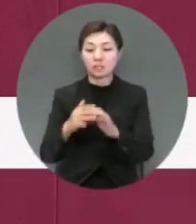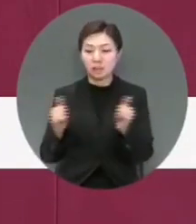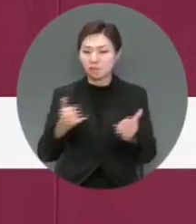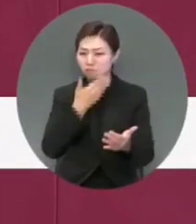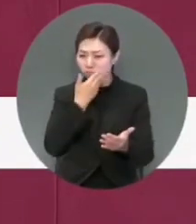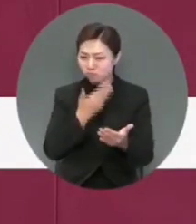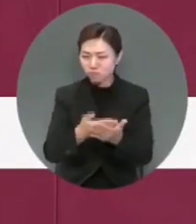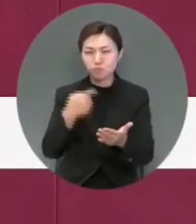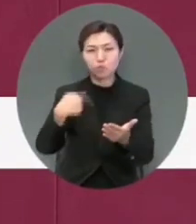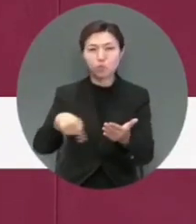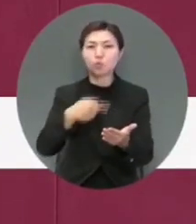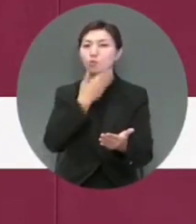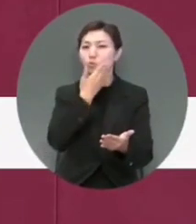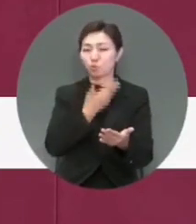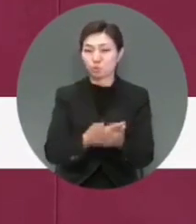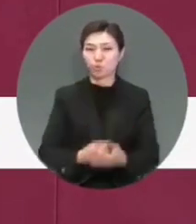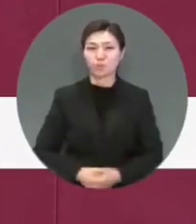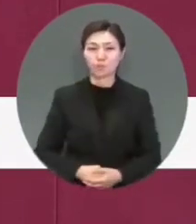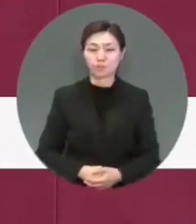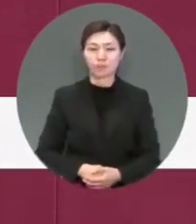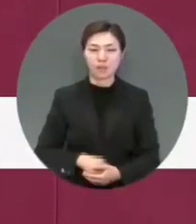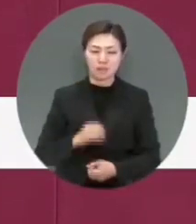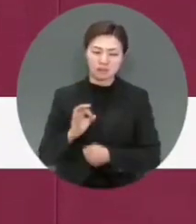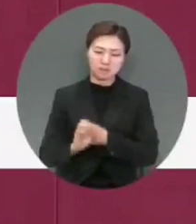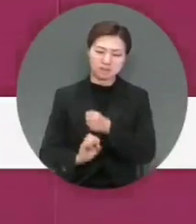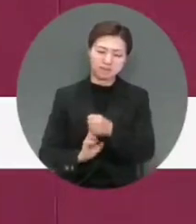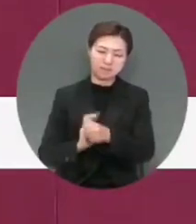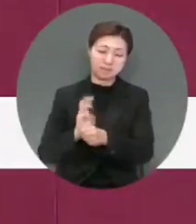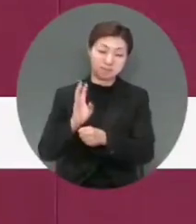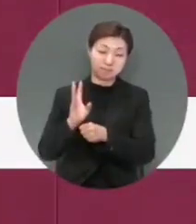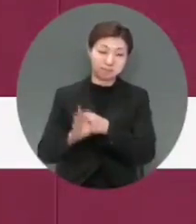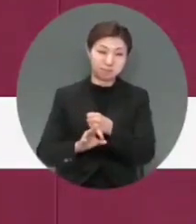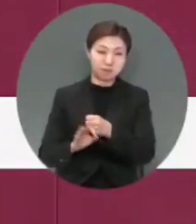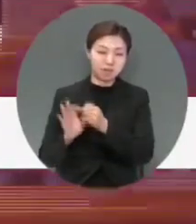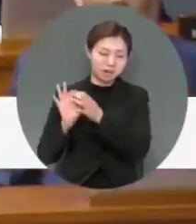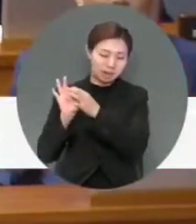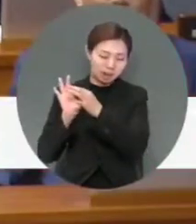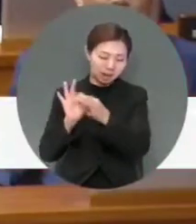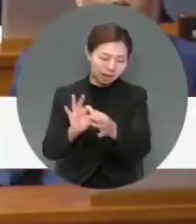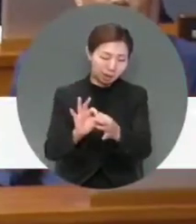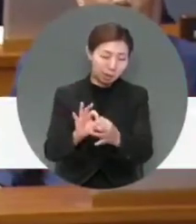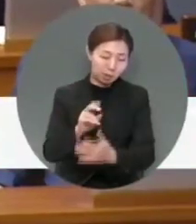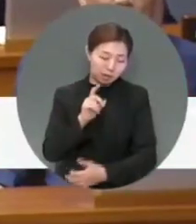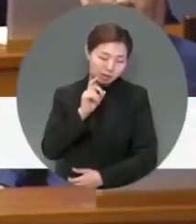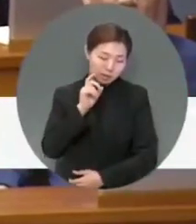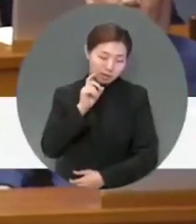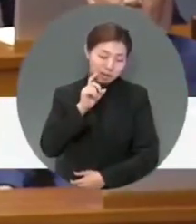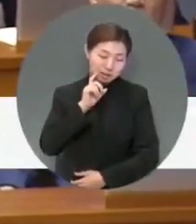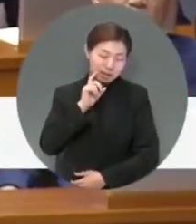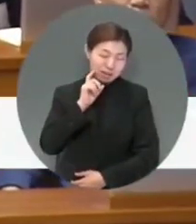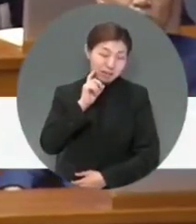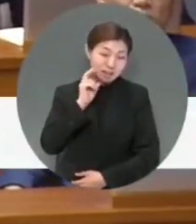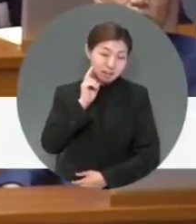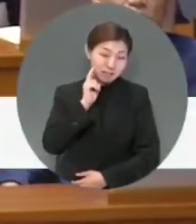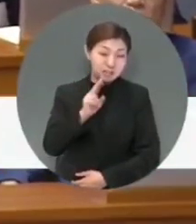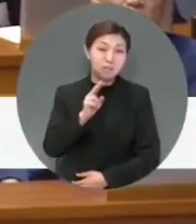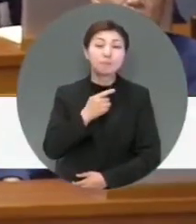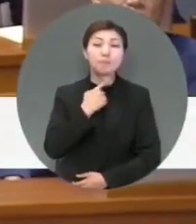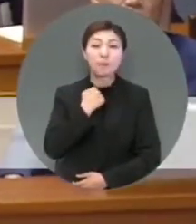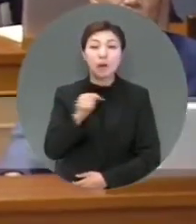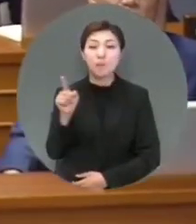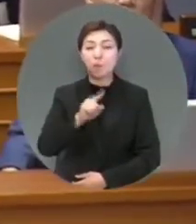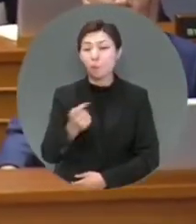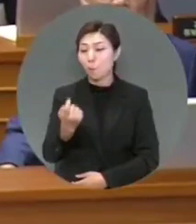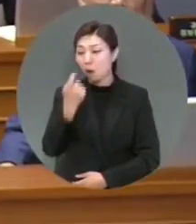한편 수십 년간 공고하게 유지되어 온 사교육 카르텔을 근절하고 공정